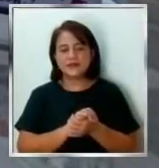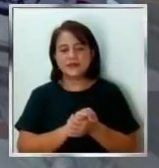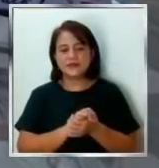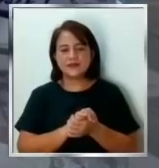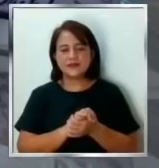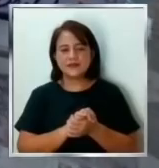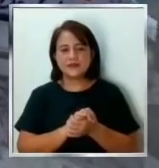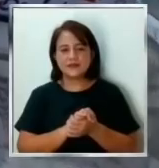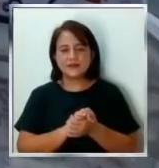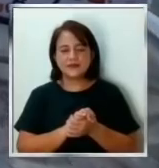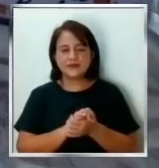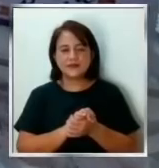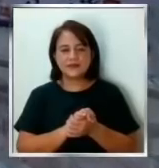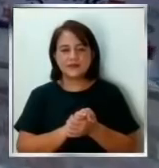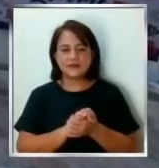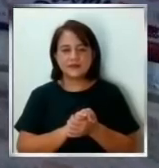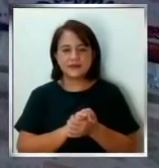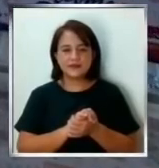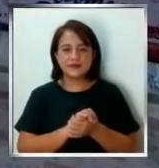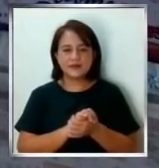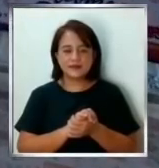walang maiiwan sa